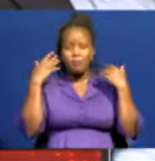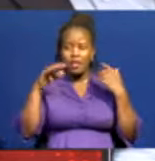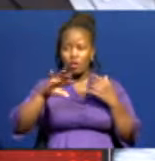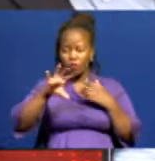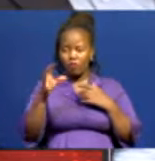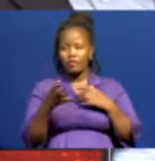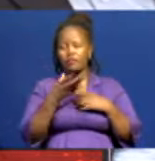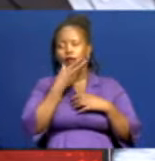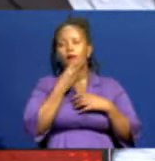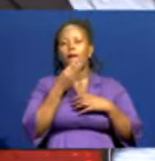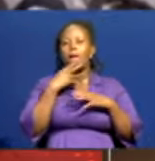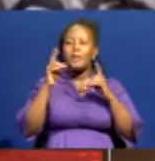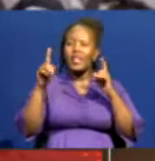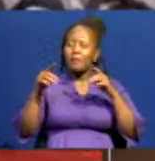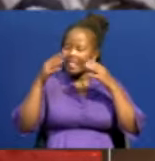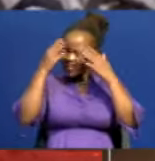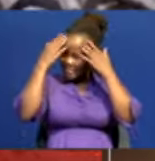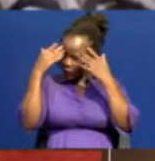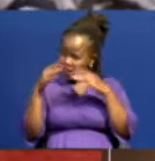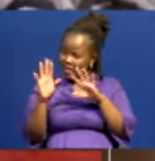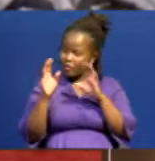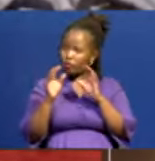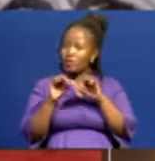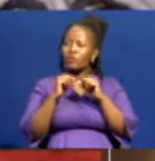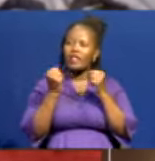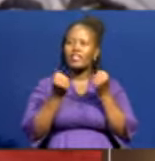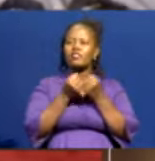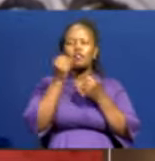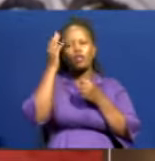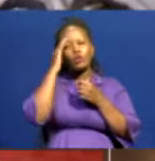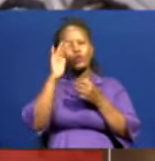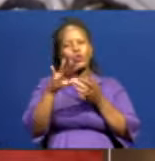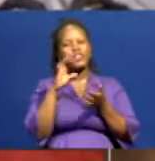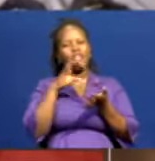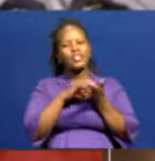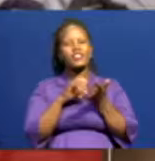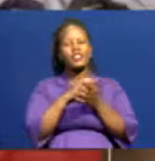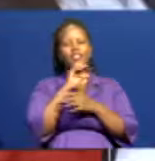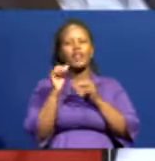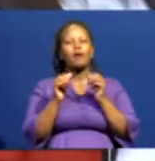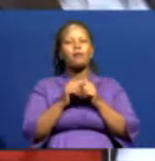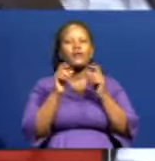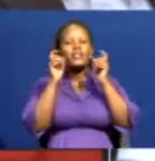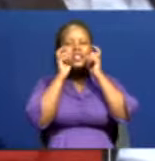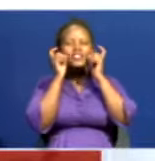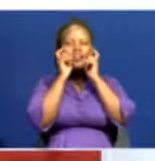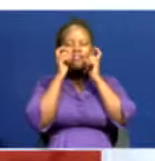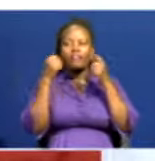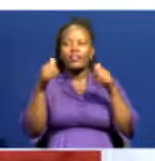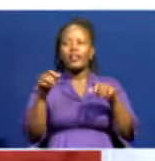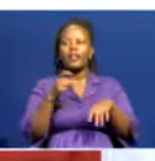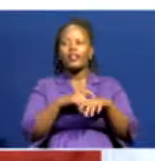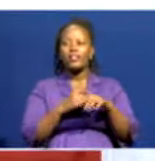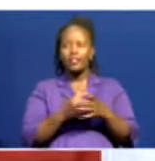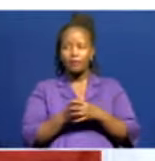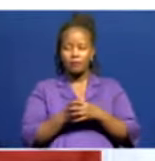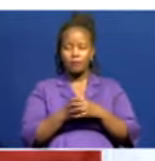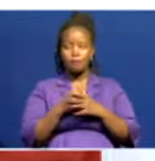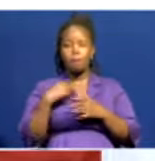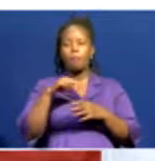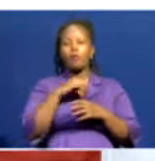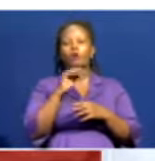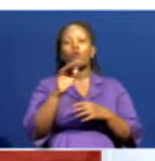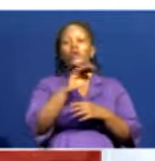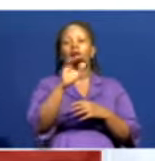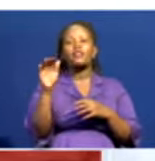jamii wanapaswa kuhamasisha jamii kujua hali yao kuhusiana na maradhi ya ukimwi mara kwa mara. Where all those community leaders